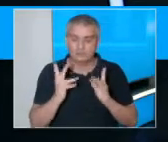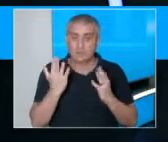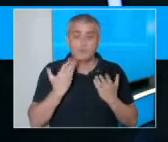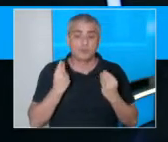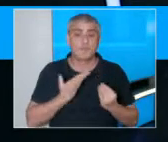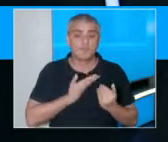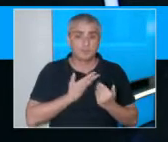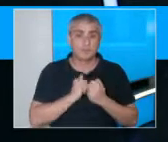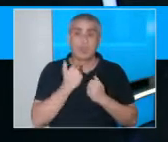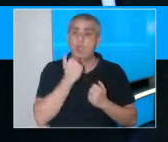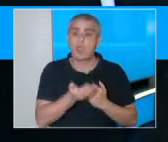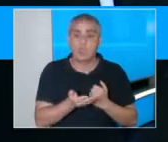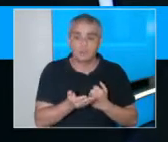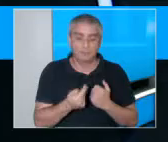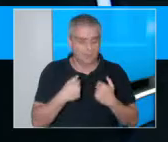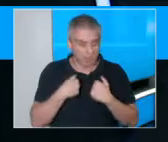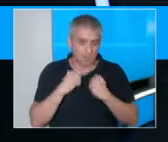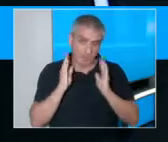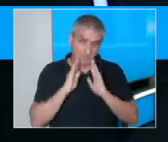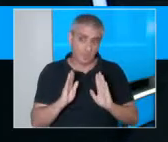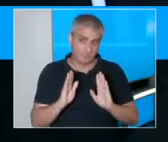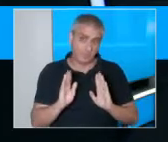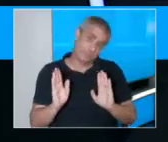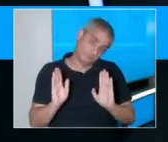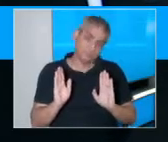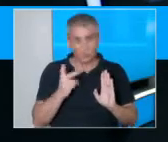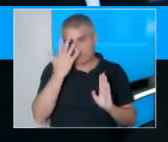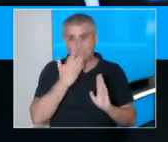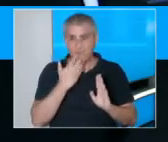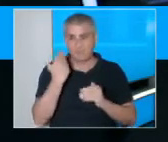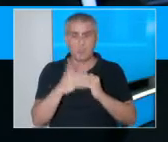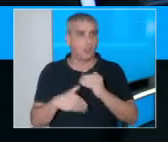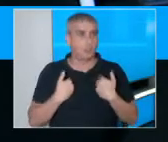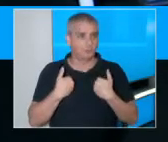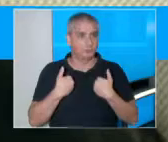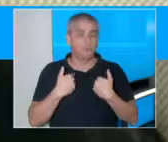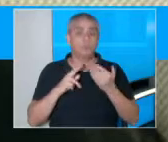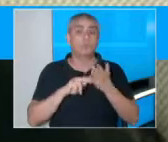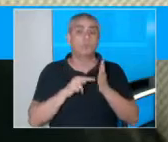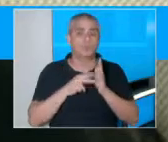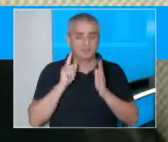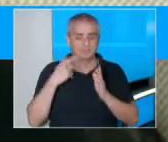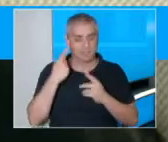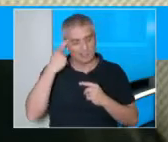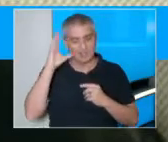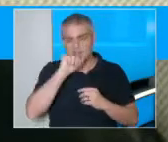טוב קיבלת או כמה רע קיבלת, אני מאמין, פחות בפוליטיקה, אולי אני הנאיבי האחרון שנשאר, בסדר? שבפוליטיקה צריך להיות לך אידיאולוגיה, והיא צריכה להיות